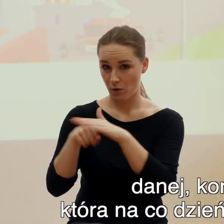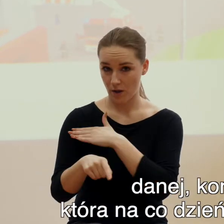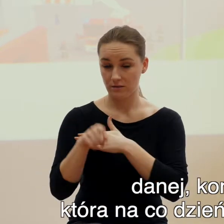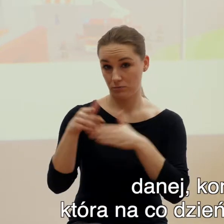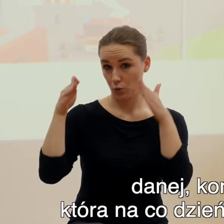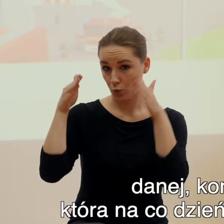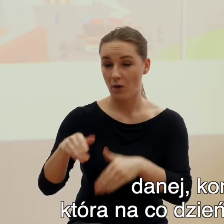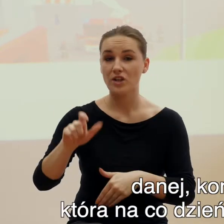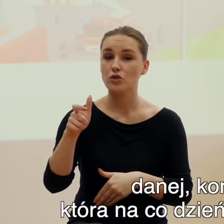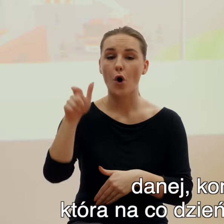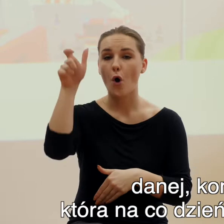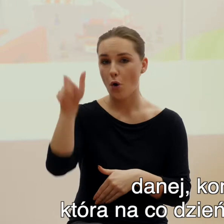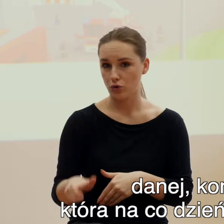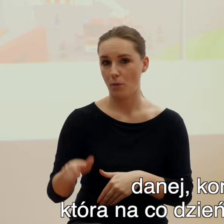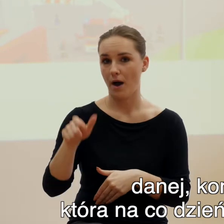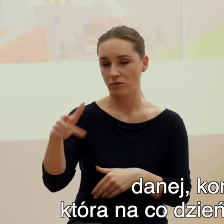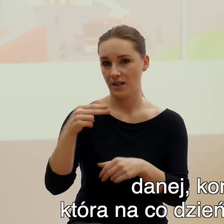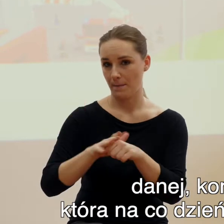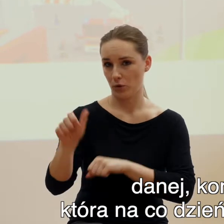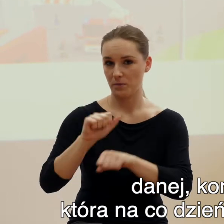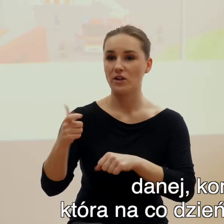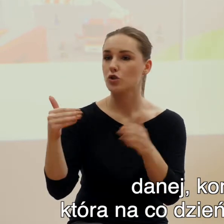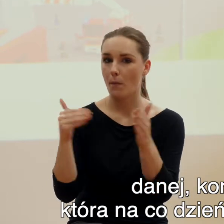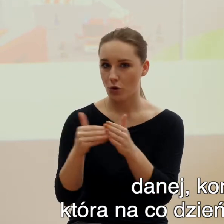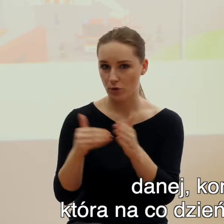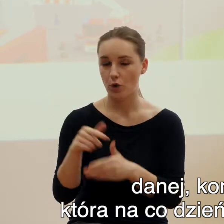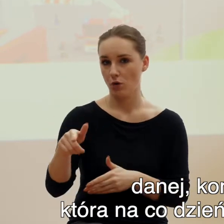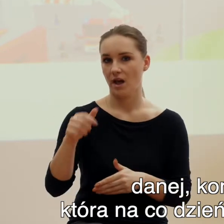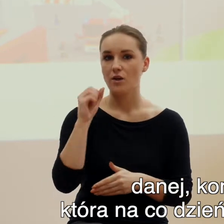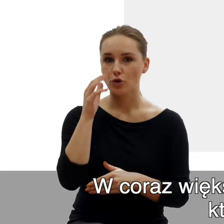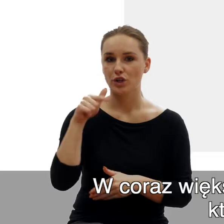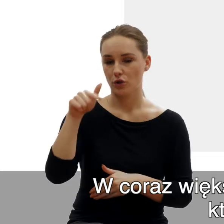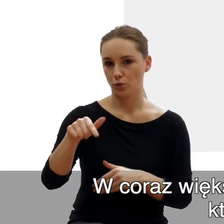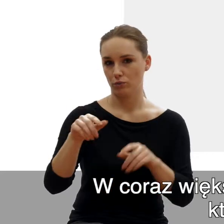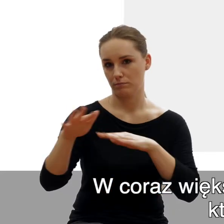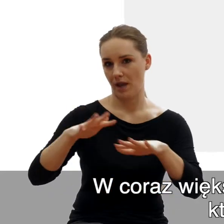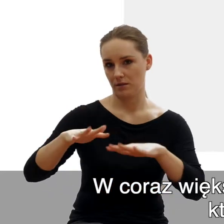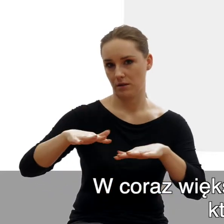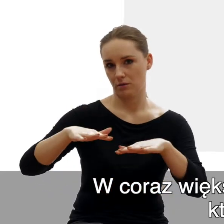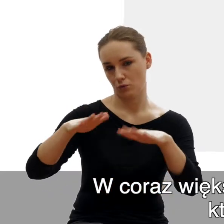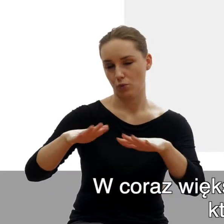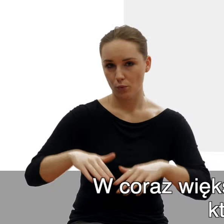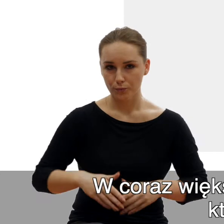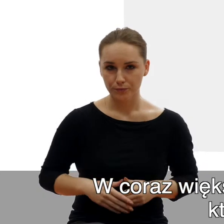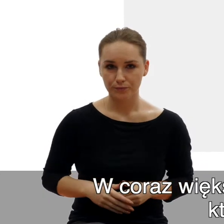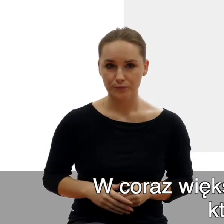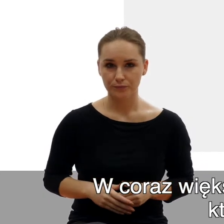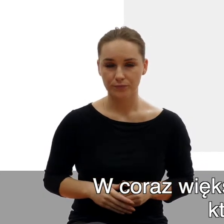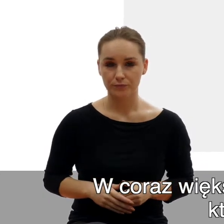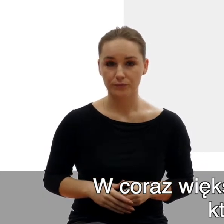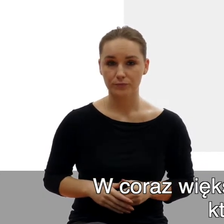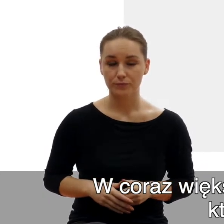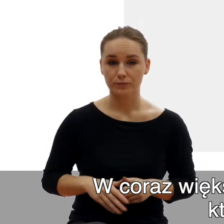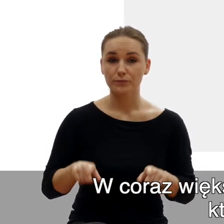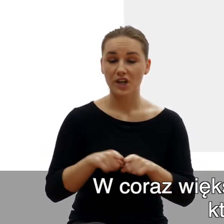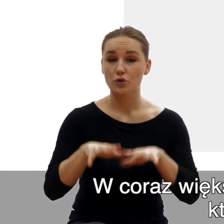osoby z niepełnosprawnością, która na co dzień, na stałe przebywa w jakimś miejscu obiektu. W coraz większej ilości instytucji pojawiają się